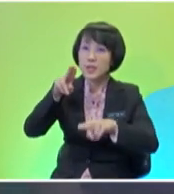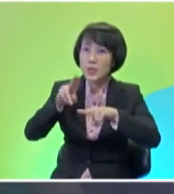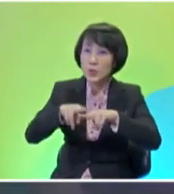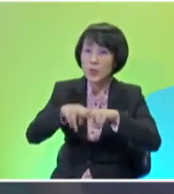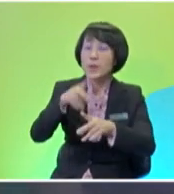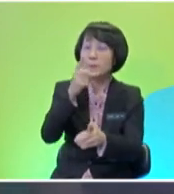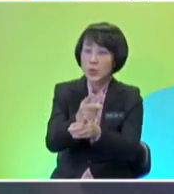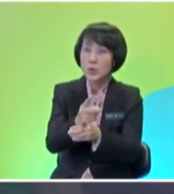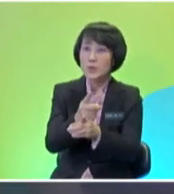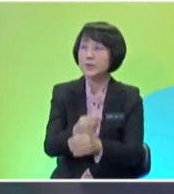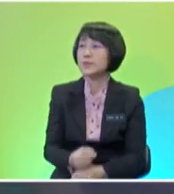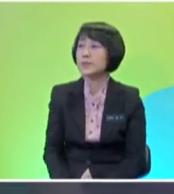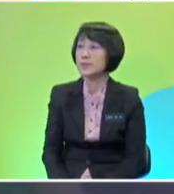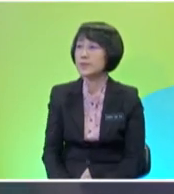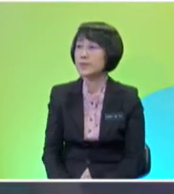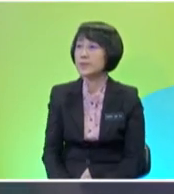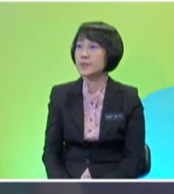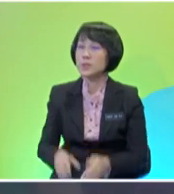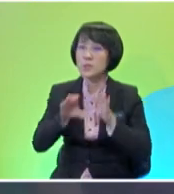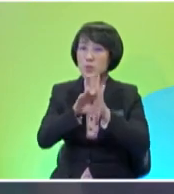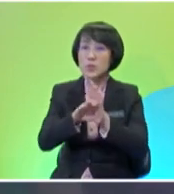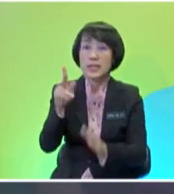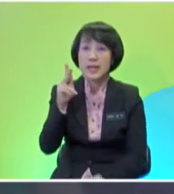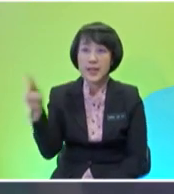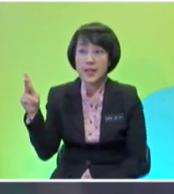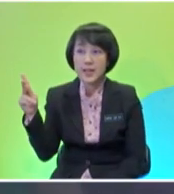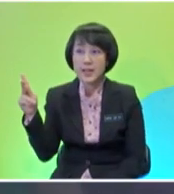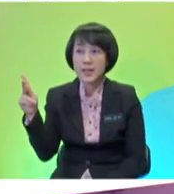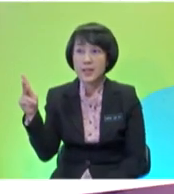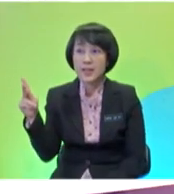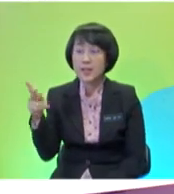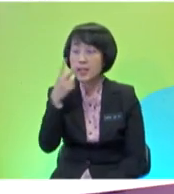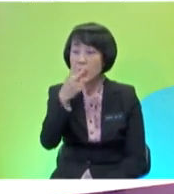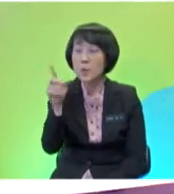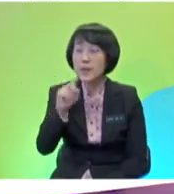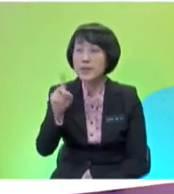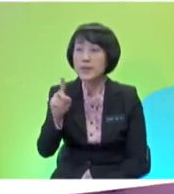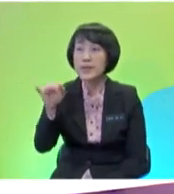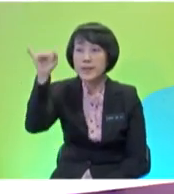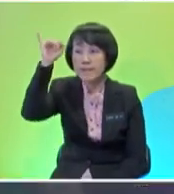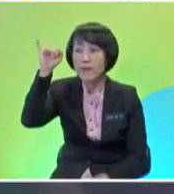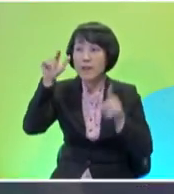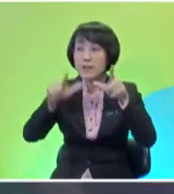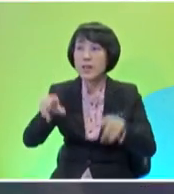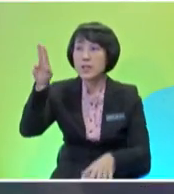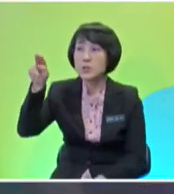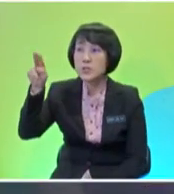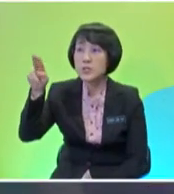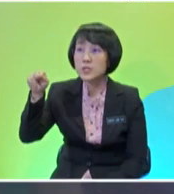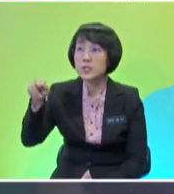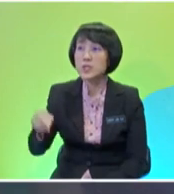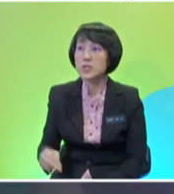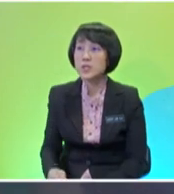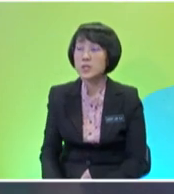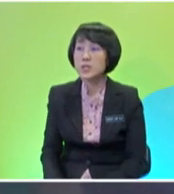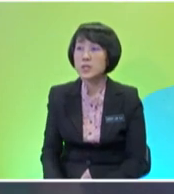betul. Okey, maksudnya contoh macam saya ni di sebelah kanan. Okey, okay, Irfan pun tengoklah di sebelah mana Irfan letak swiss tu. Ini di sebelah kanan juga